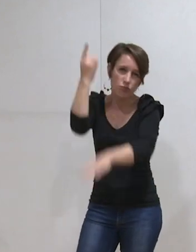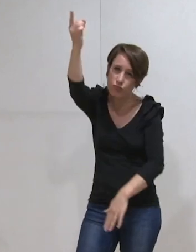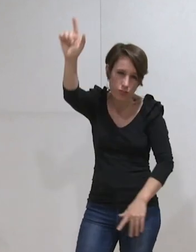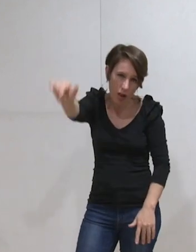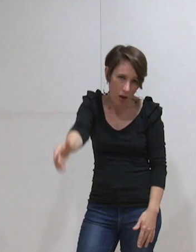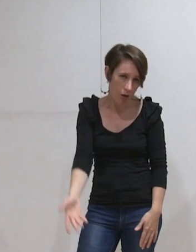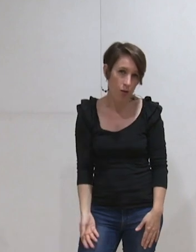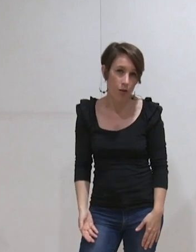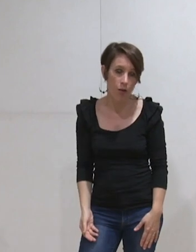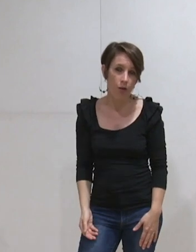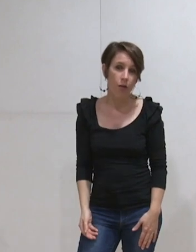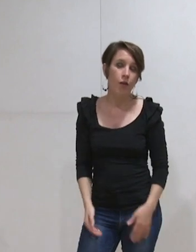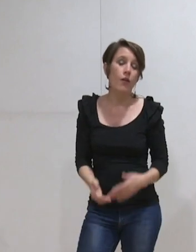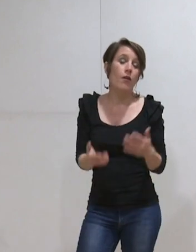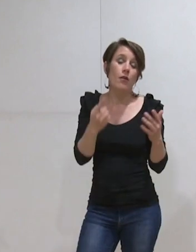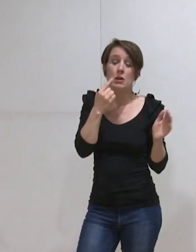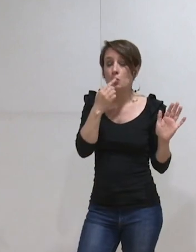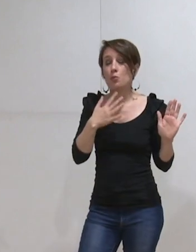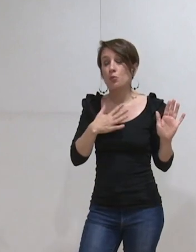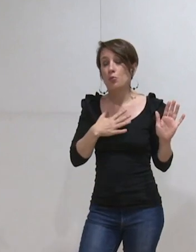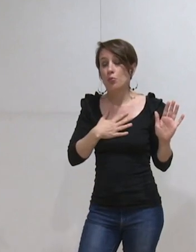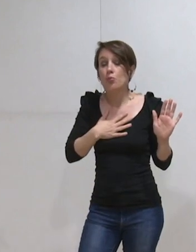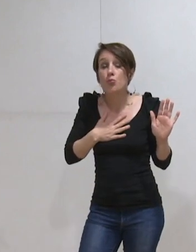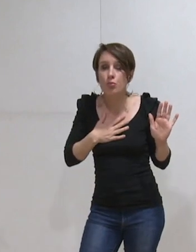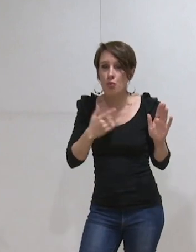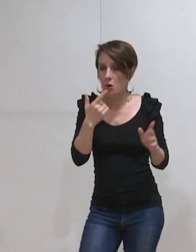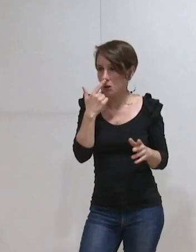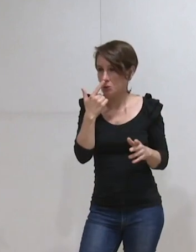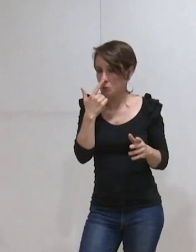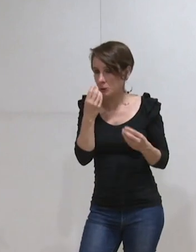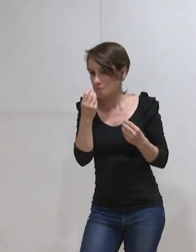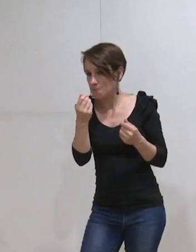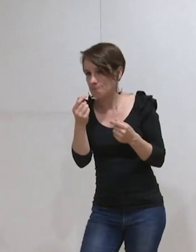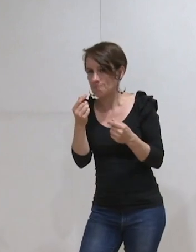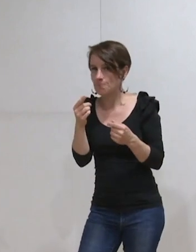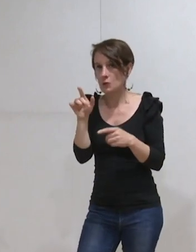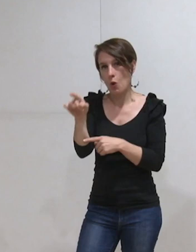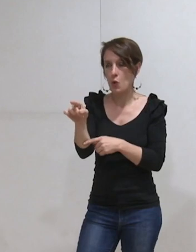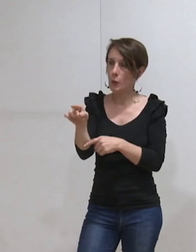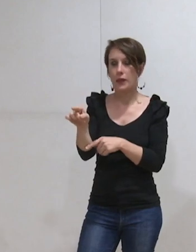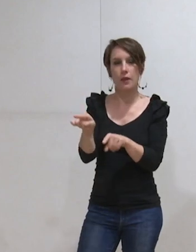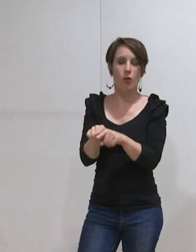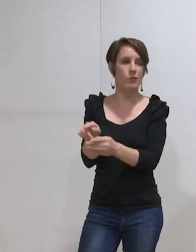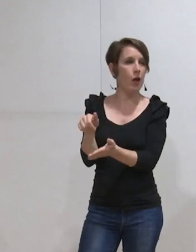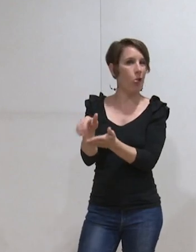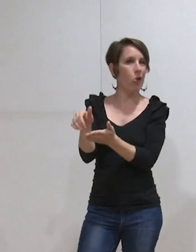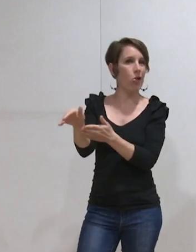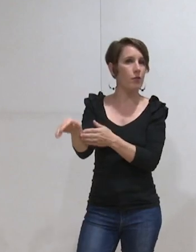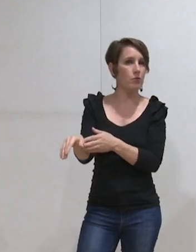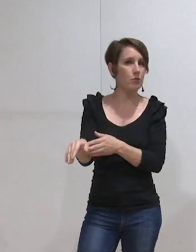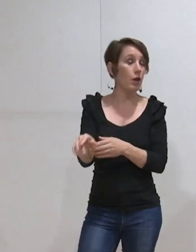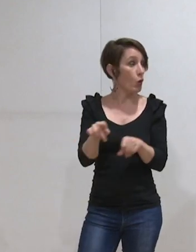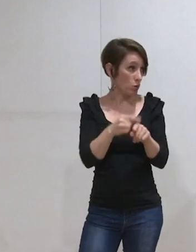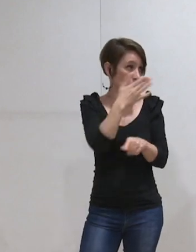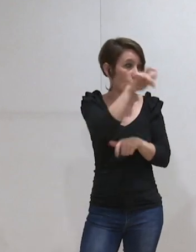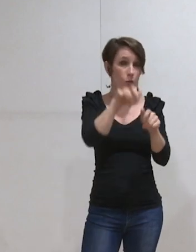me semble que comme pour d'autres qui à qui on a indiqué la sortie ce n'est pas de votre fête c'est le ministre